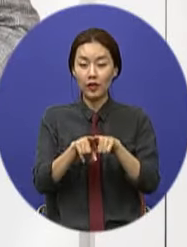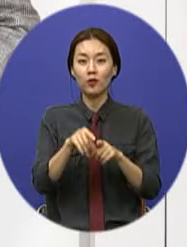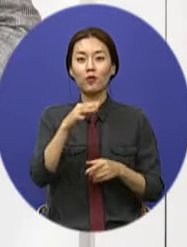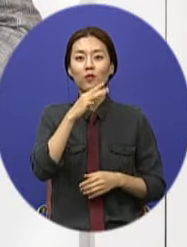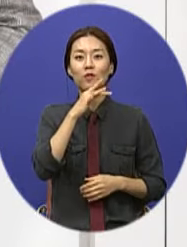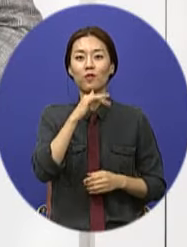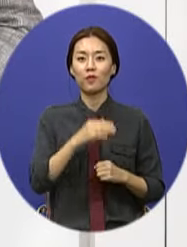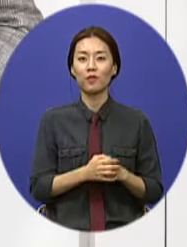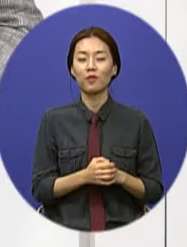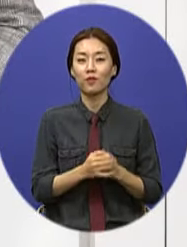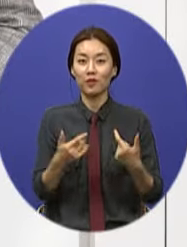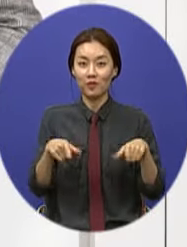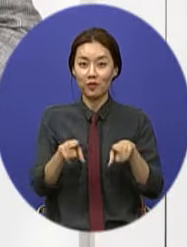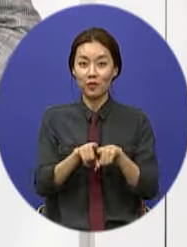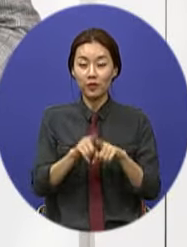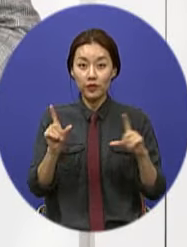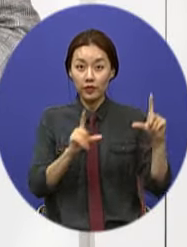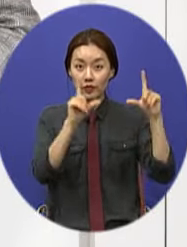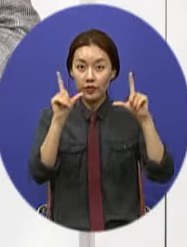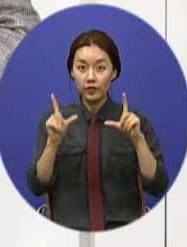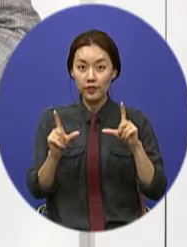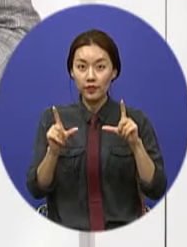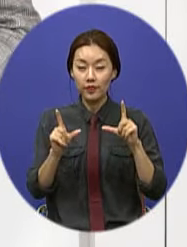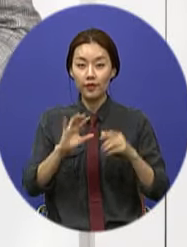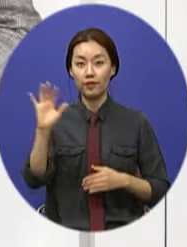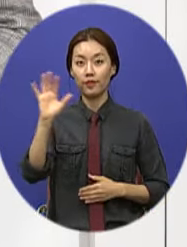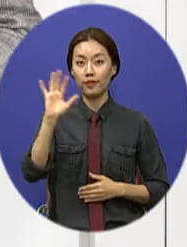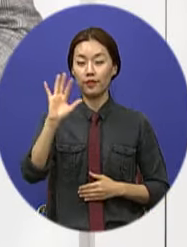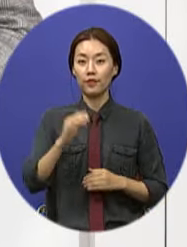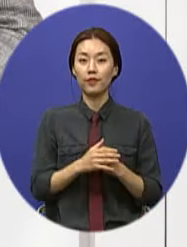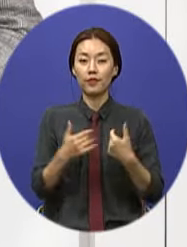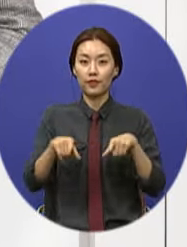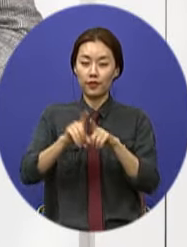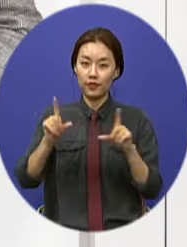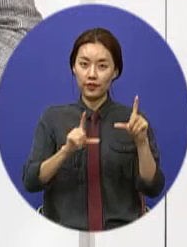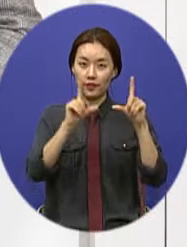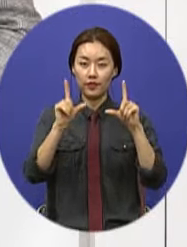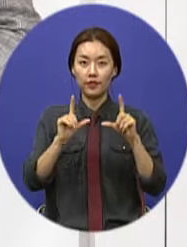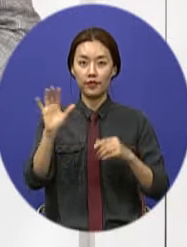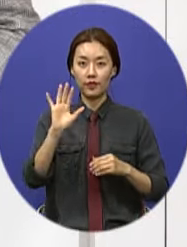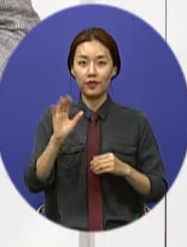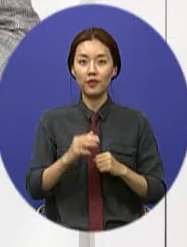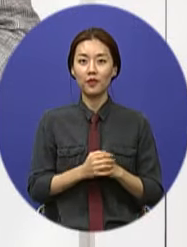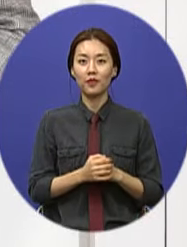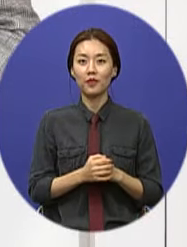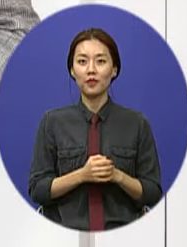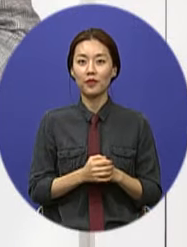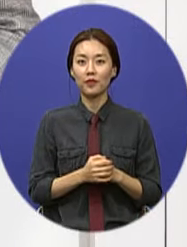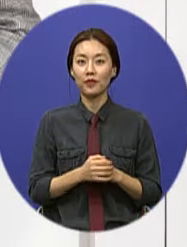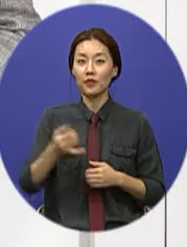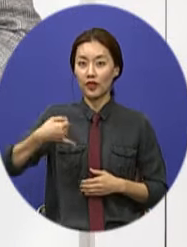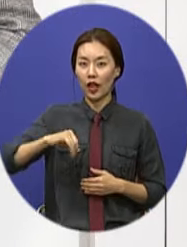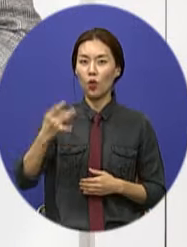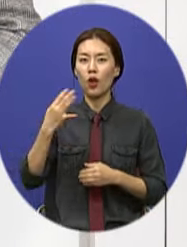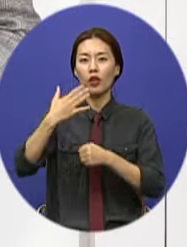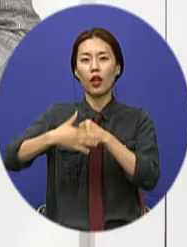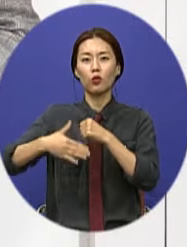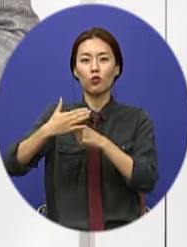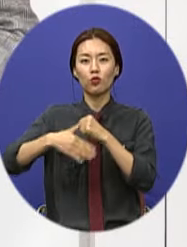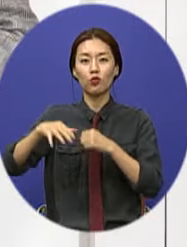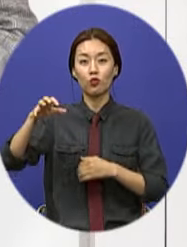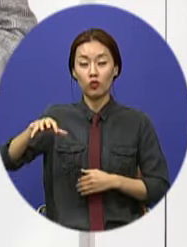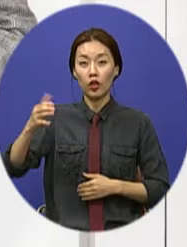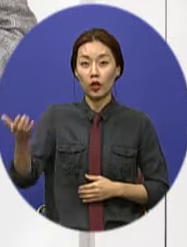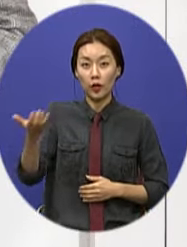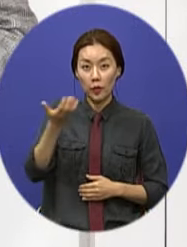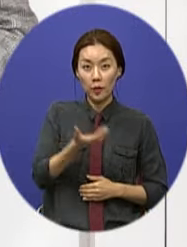예. 아, 같이 계시는구나. 같이 예. 사시는 거예요? 아니에요. 같이 사는 건 아니고 예. 네. 예. 딸은 되고 있는데. 네.